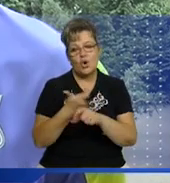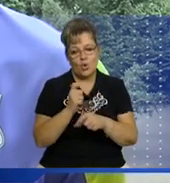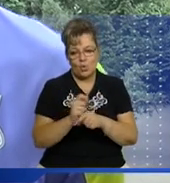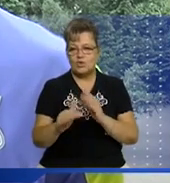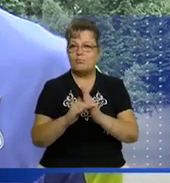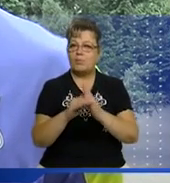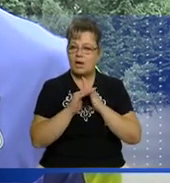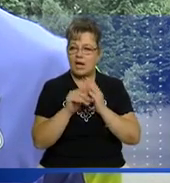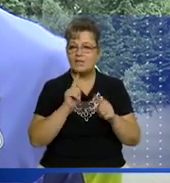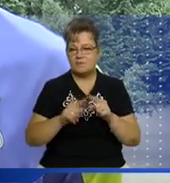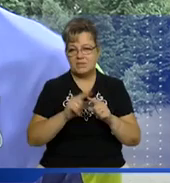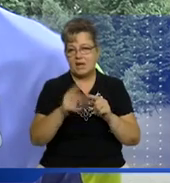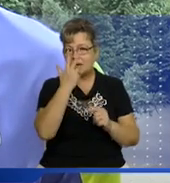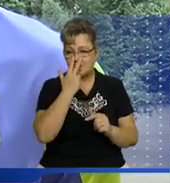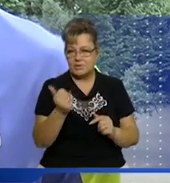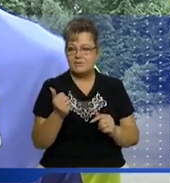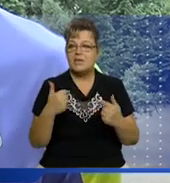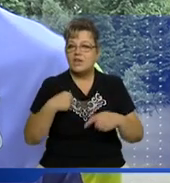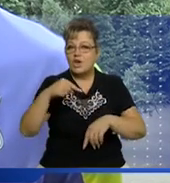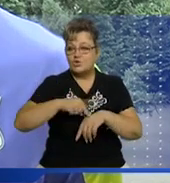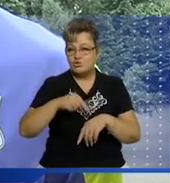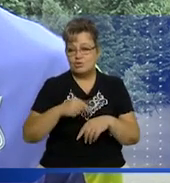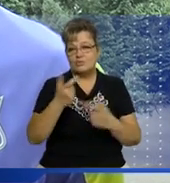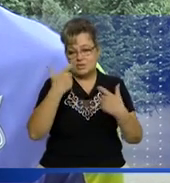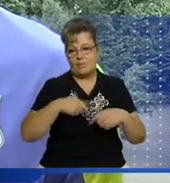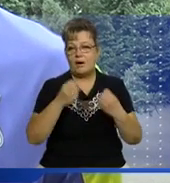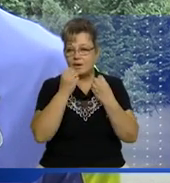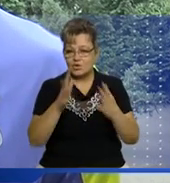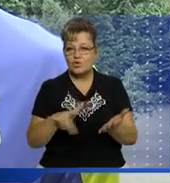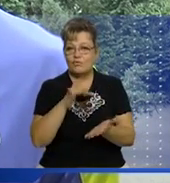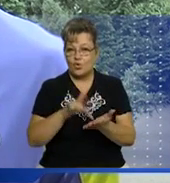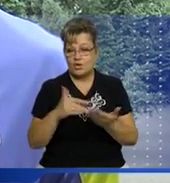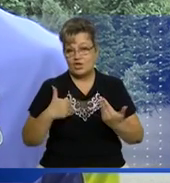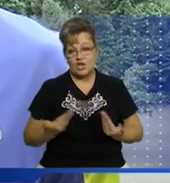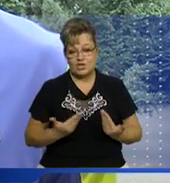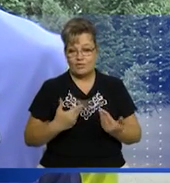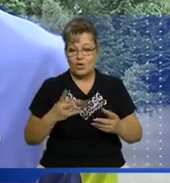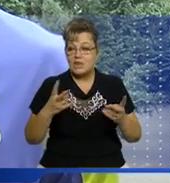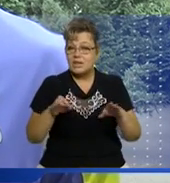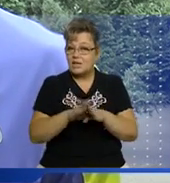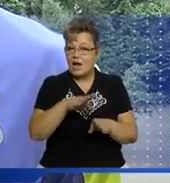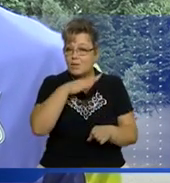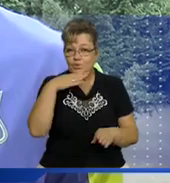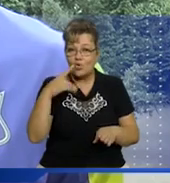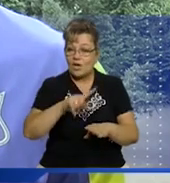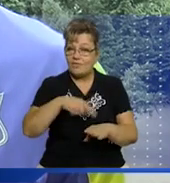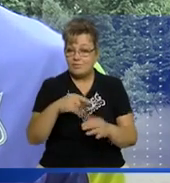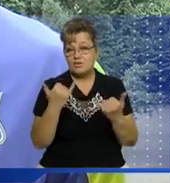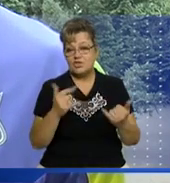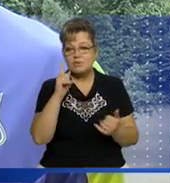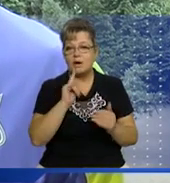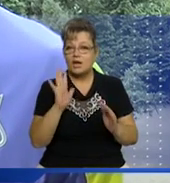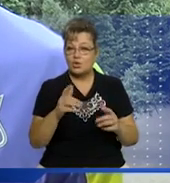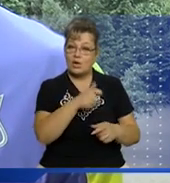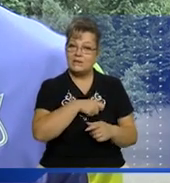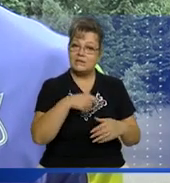очень помогает быстрее адаптироваться. Я чувствую себя хорошо в городе, я живу еще не так много времени. Сейчас пока